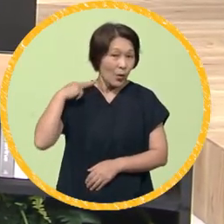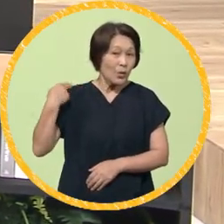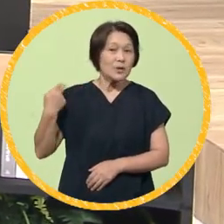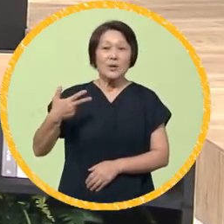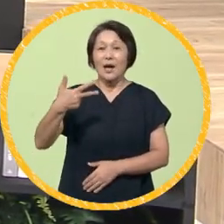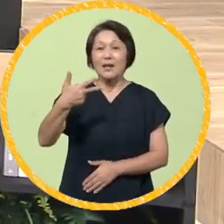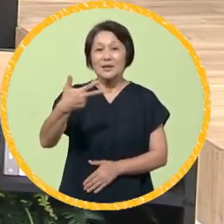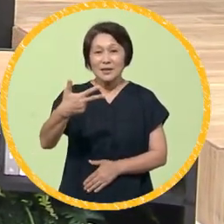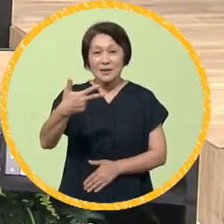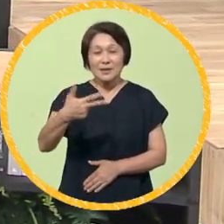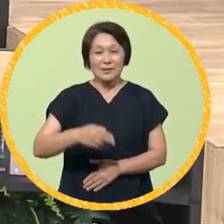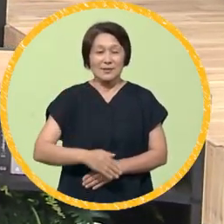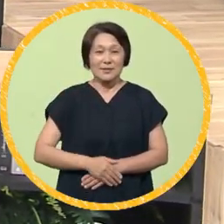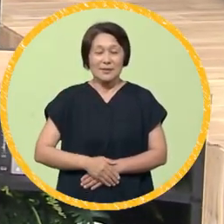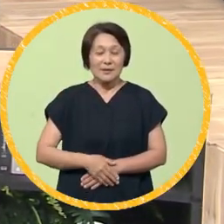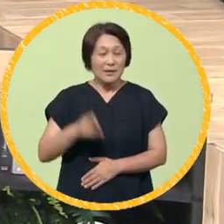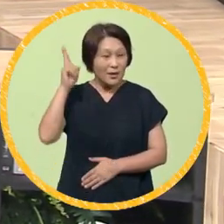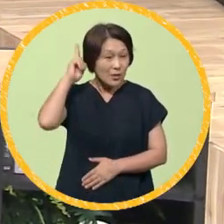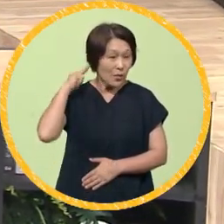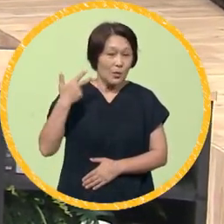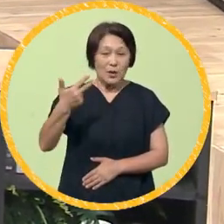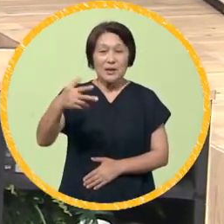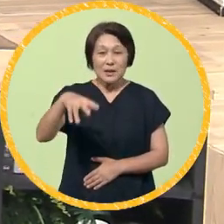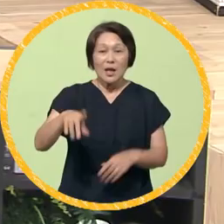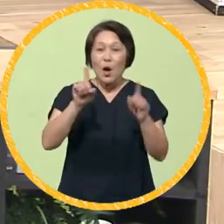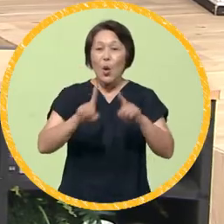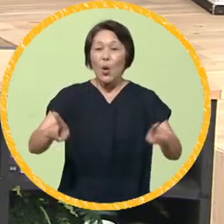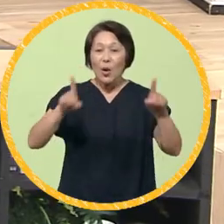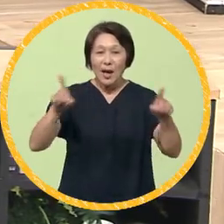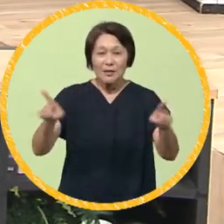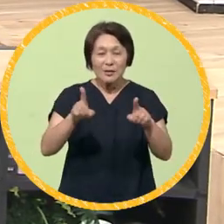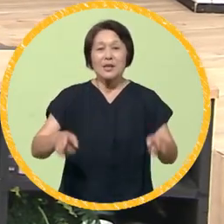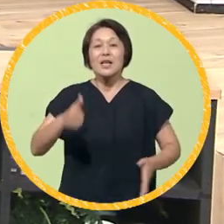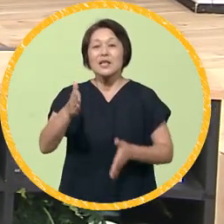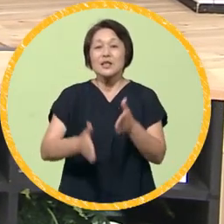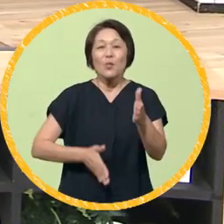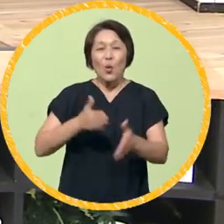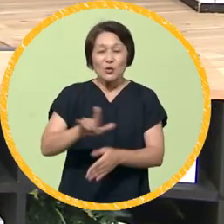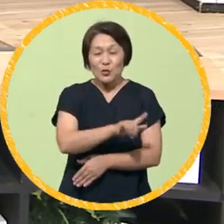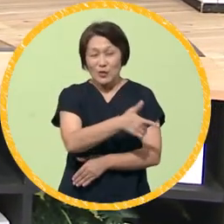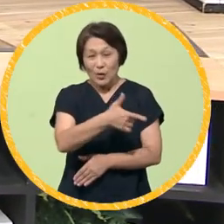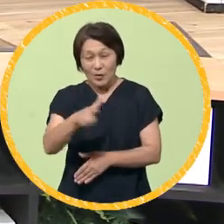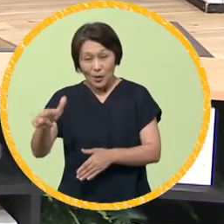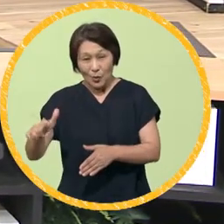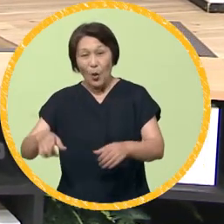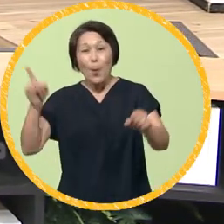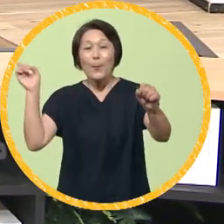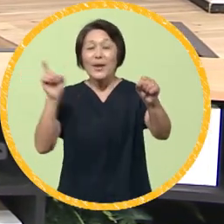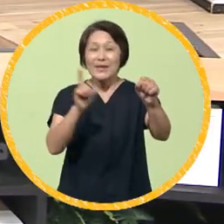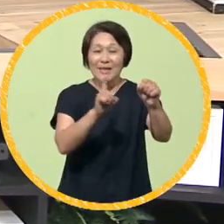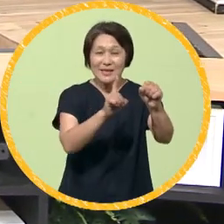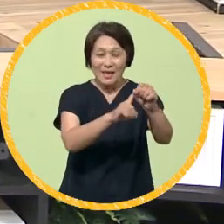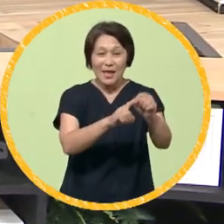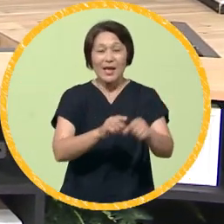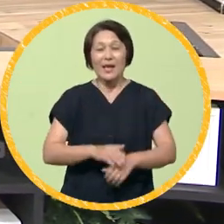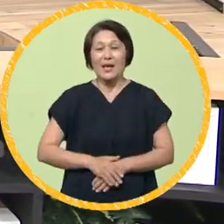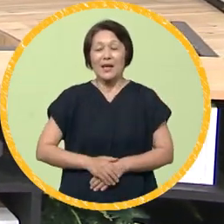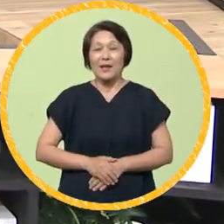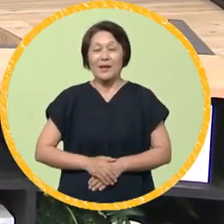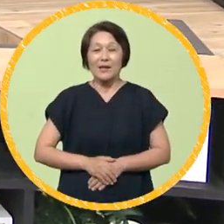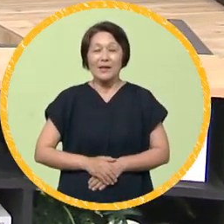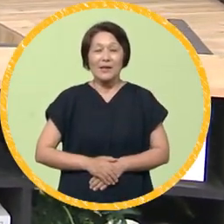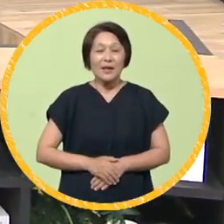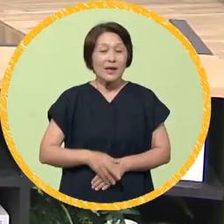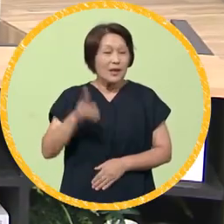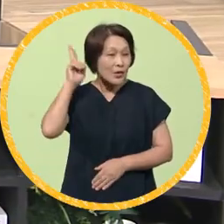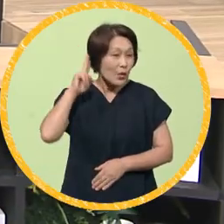なんです。 横須賀市、 はい、横須賀市はですね音楽スポーツエンターテインメント都市を目指していまして、うんうん、あの県のねマグカル開放区と横